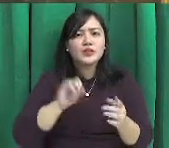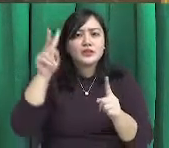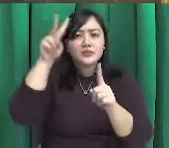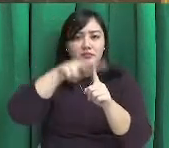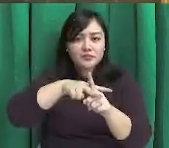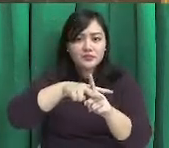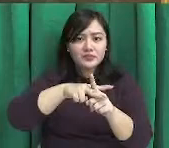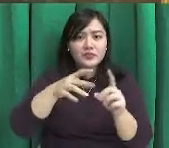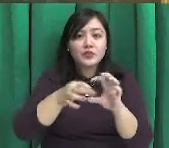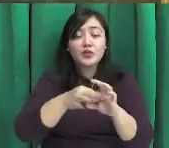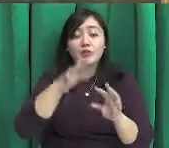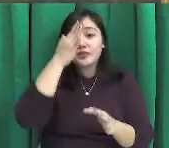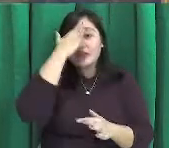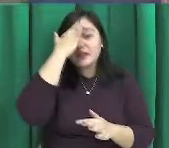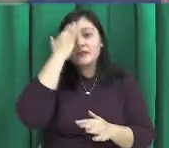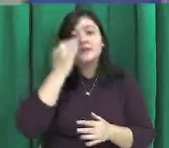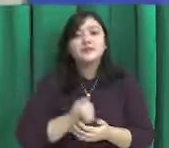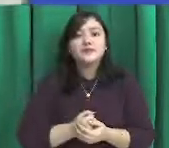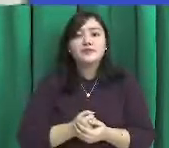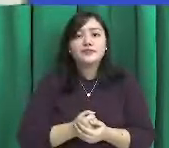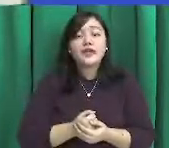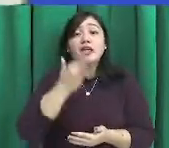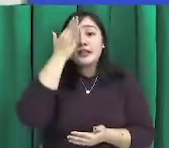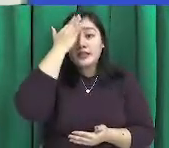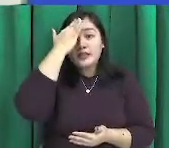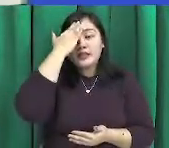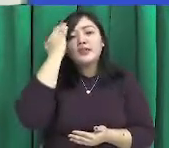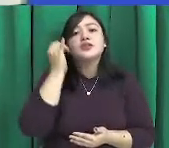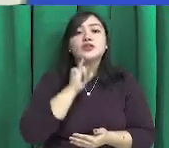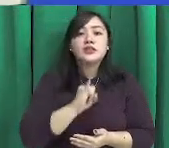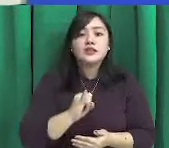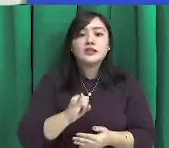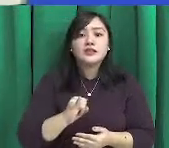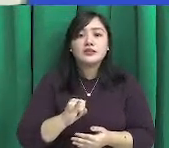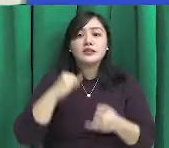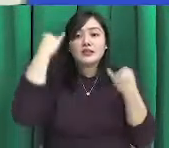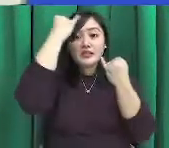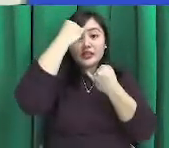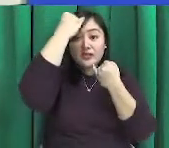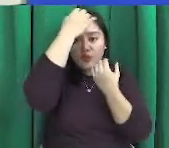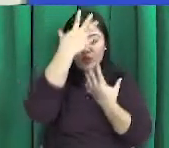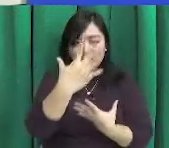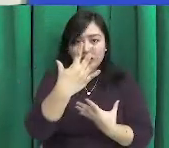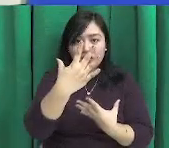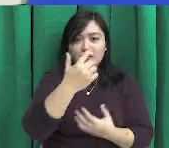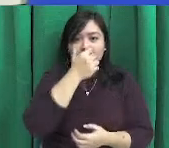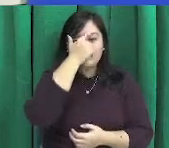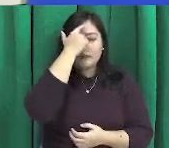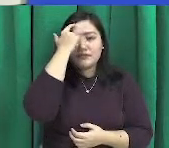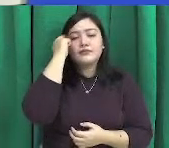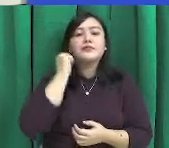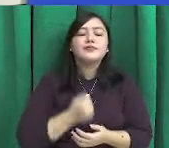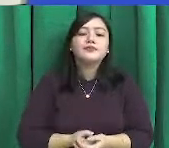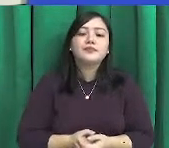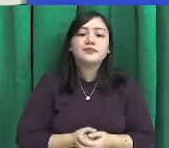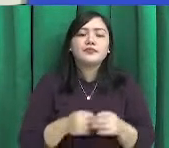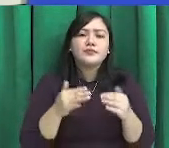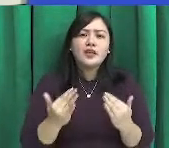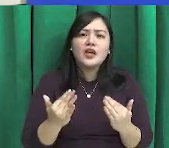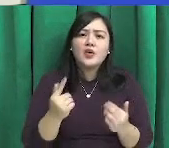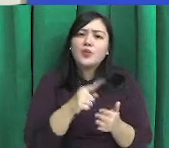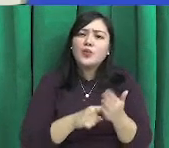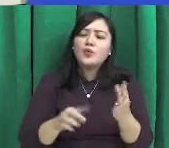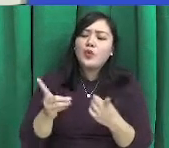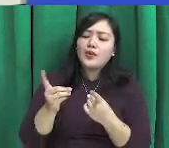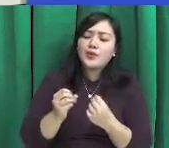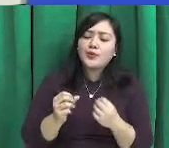is knowledge? Knowledge is information. Alright? Now, paano ngayon ang gagawin sa knowledge? Makita niyo,